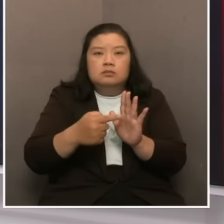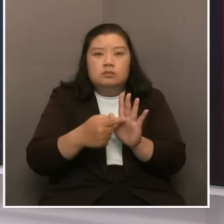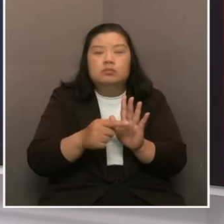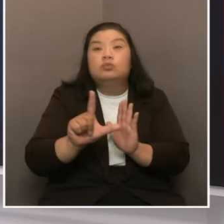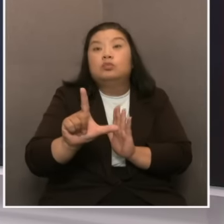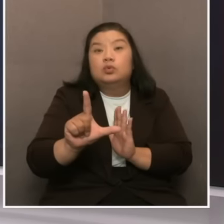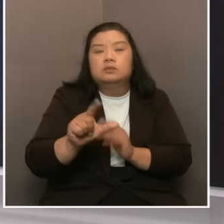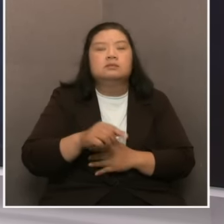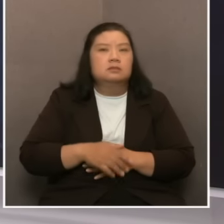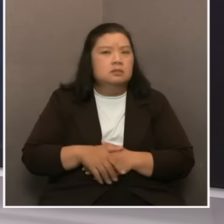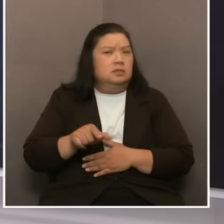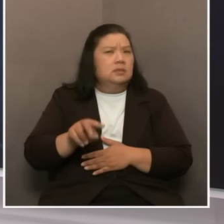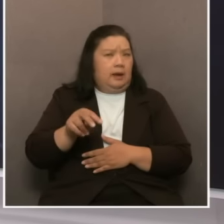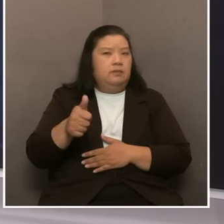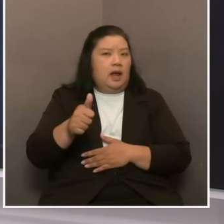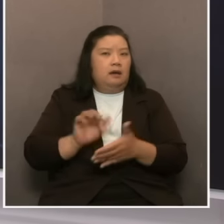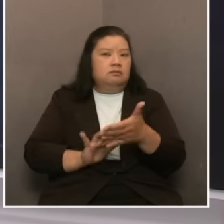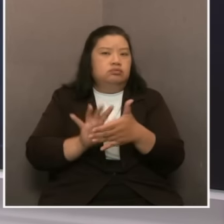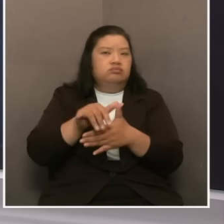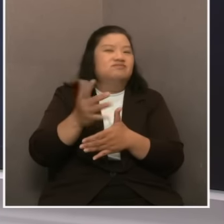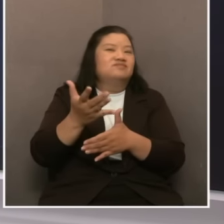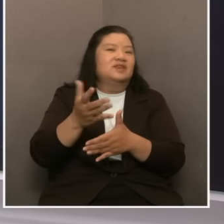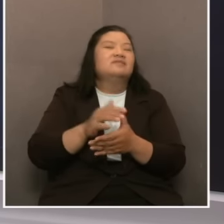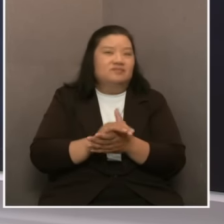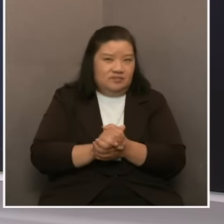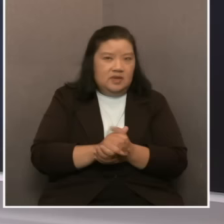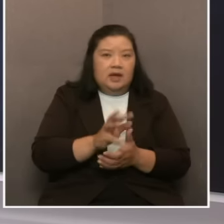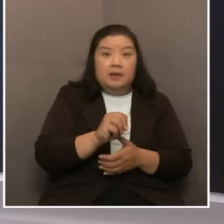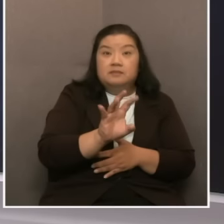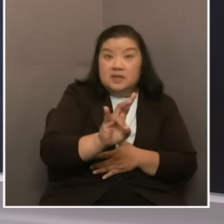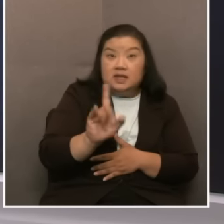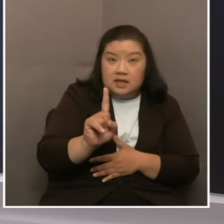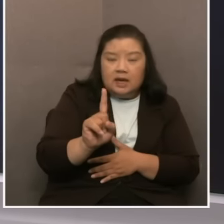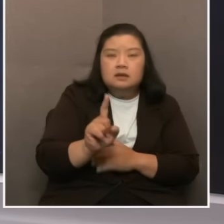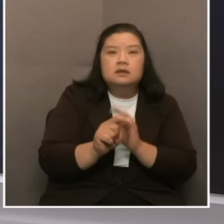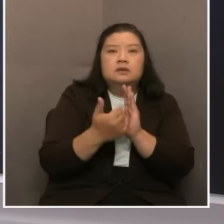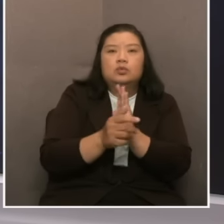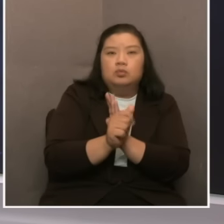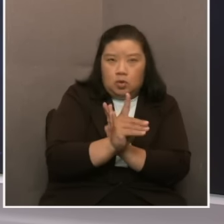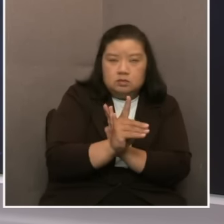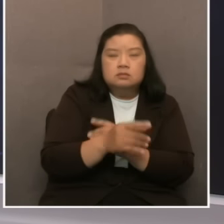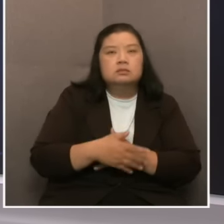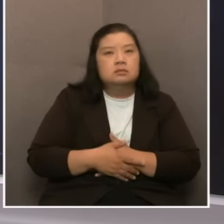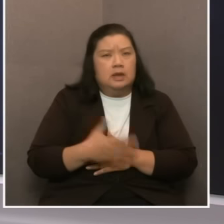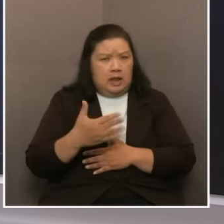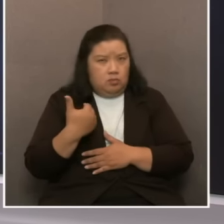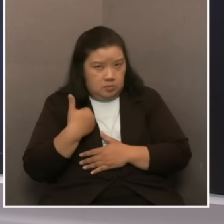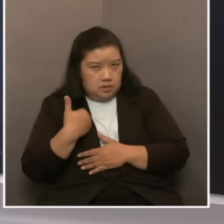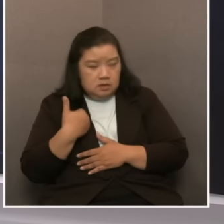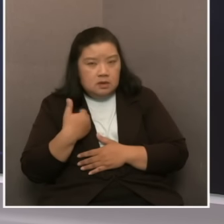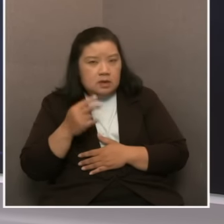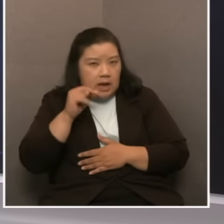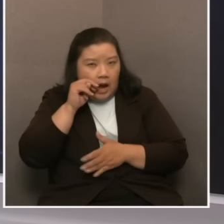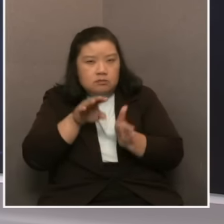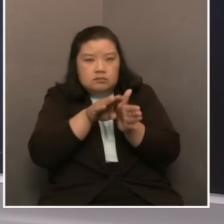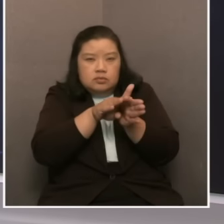การนำที่แน้มูลปกติเช่นเดยวกันสถานี M7 อำเภอมืองอุบนราชฐานีระดับน้ำยังคงต่ำก